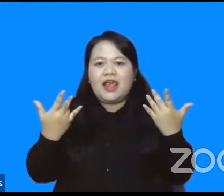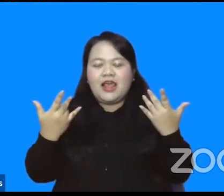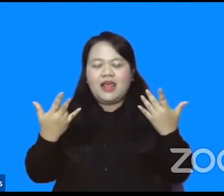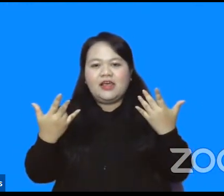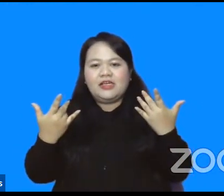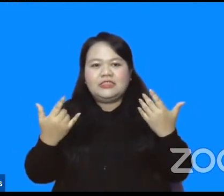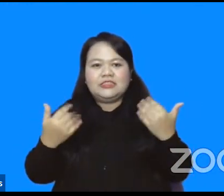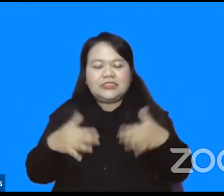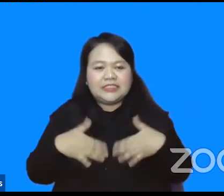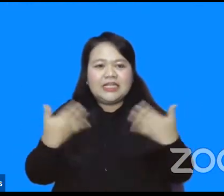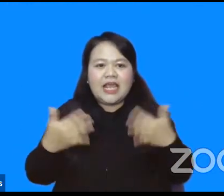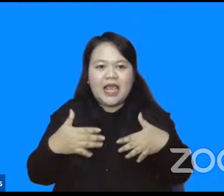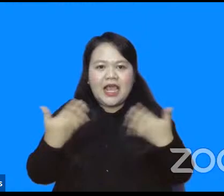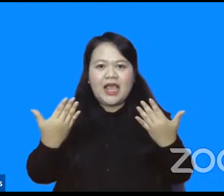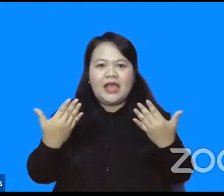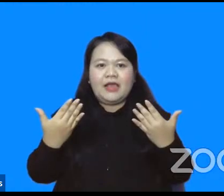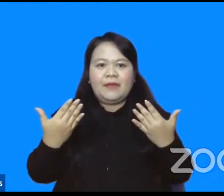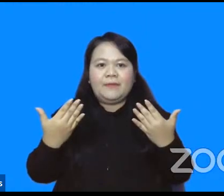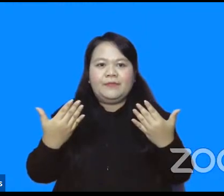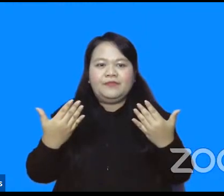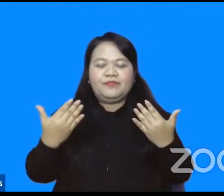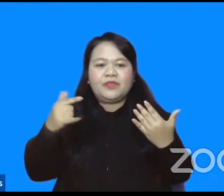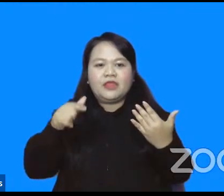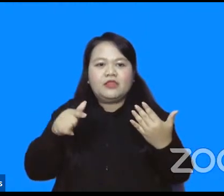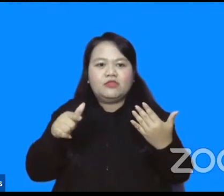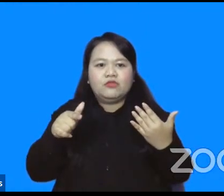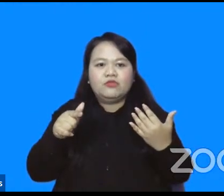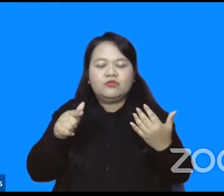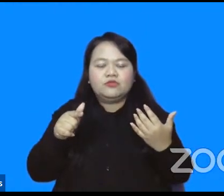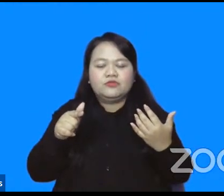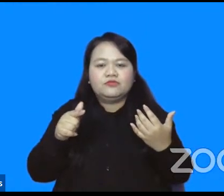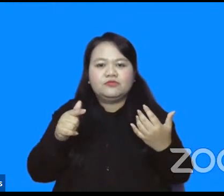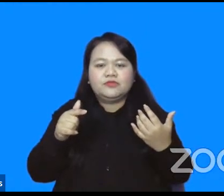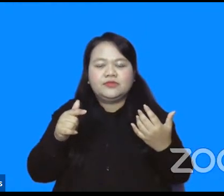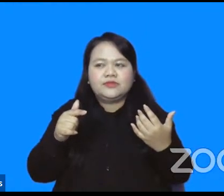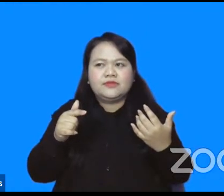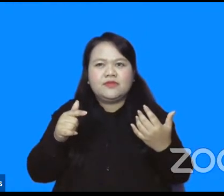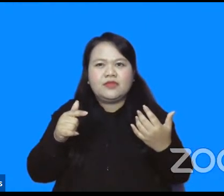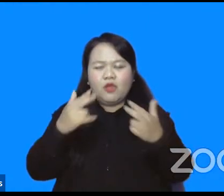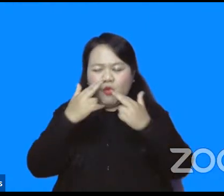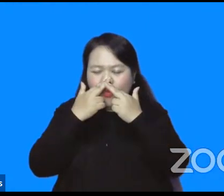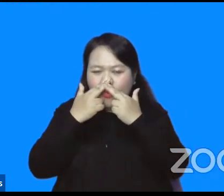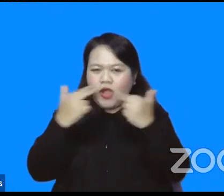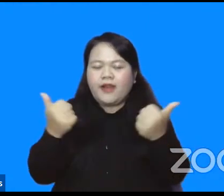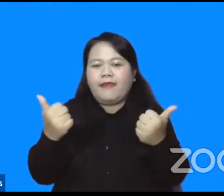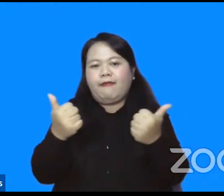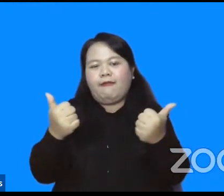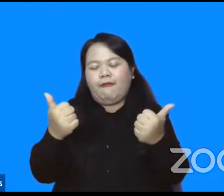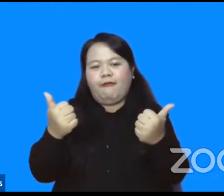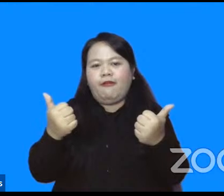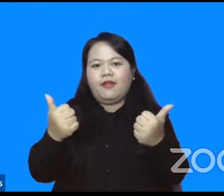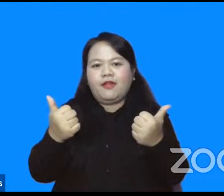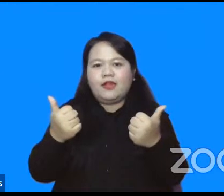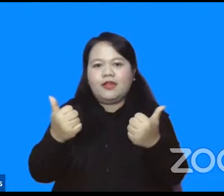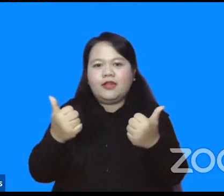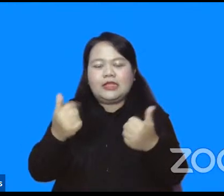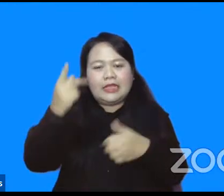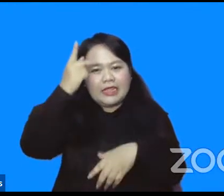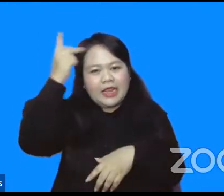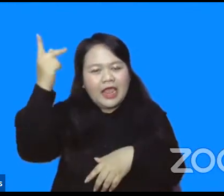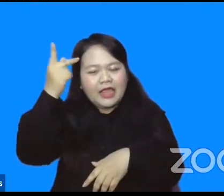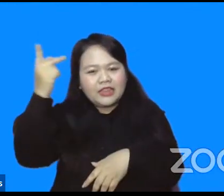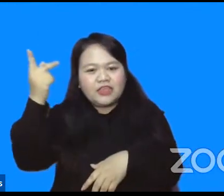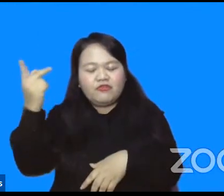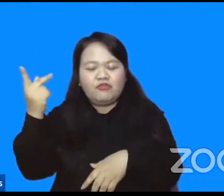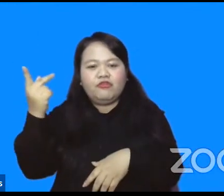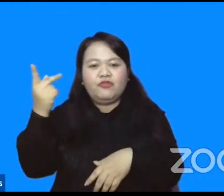fun, dengan bergembira ya, funnya ini itu menurut mereka ini keren banget gitu ya. Jadi lebih lebih kreatif gitu